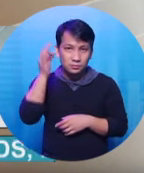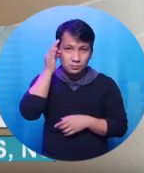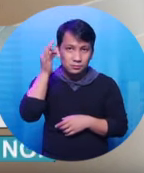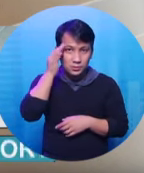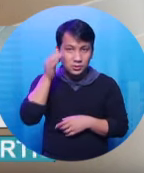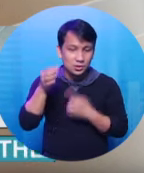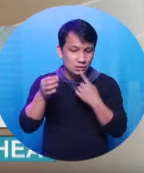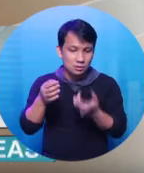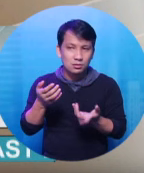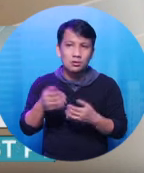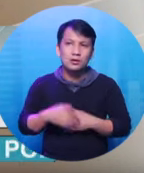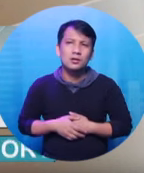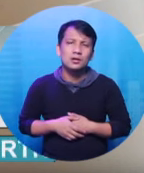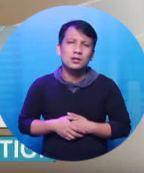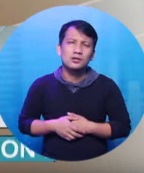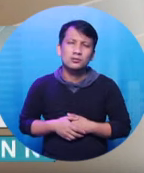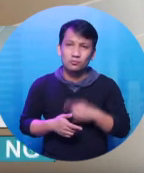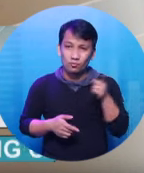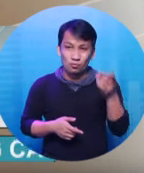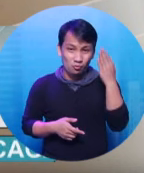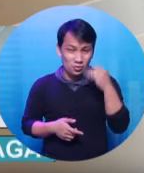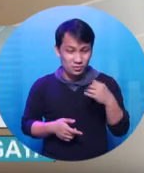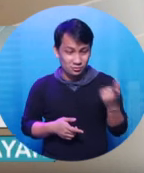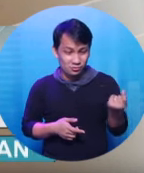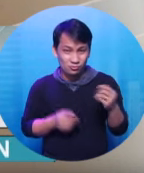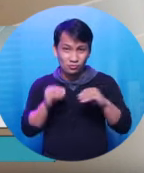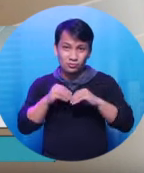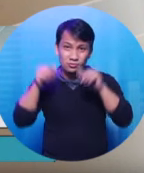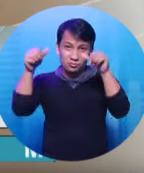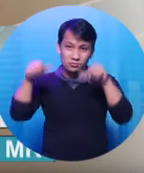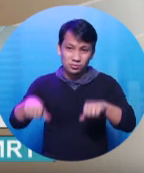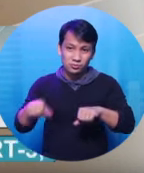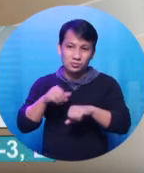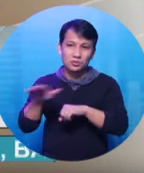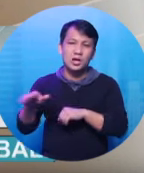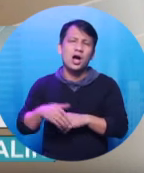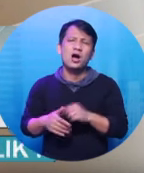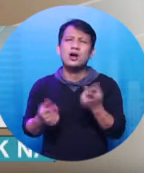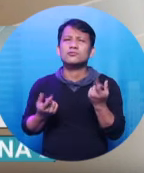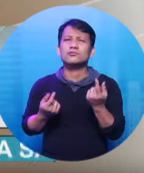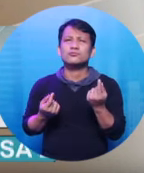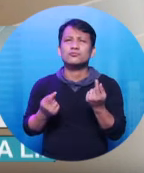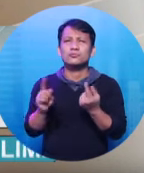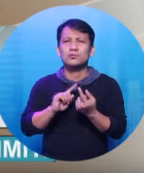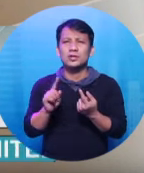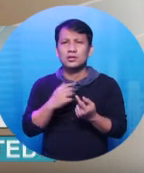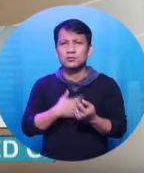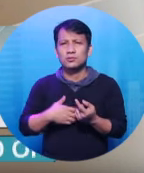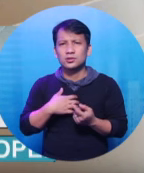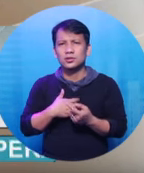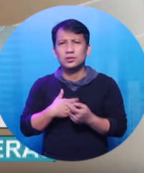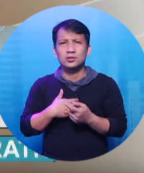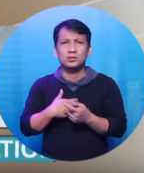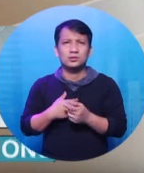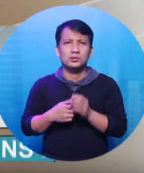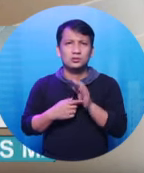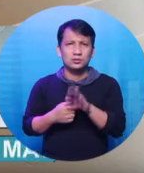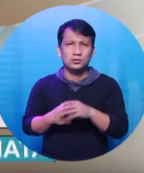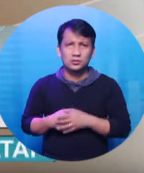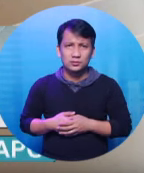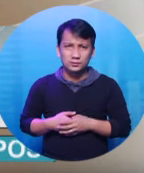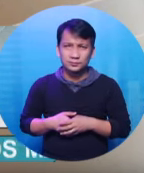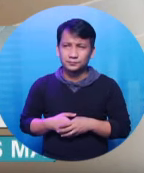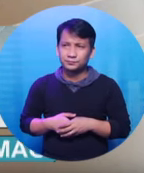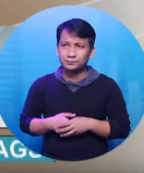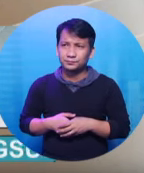Fitz. Okay. Dahil dun sa kanyang pinagpo-post. Yes, sir. Ano bang kasong pwedeng kaharapin itong si Carla